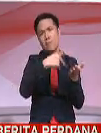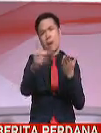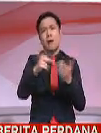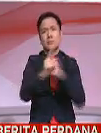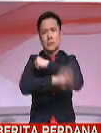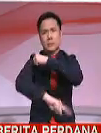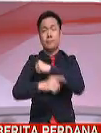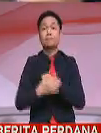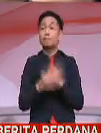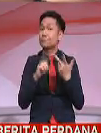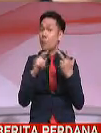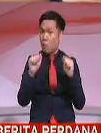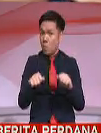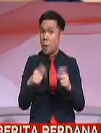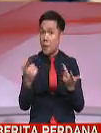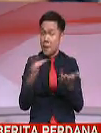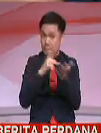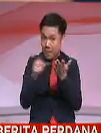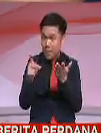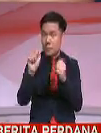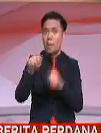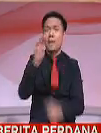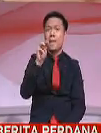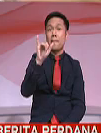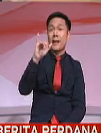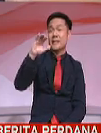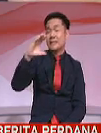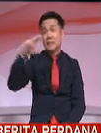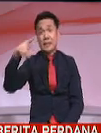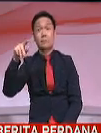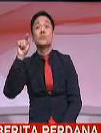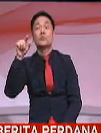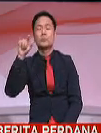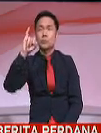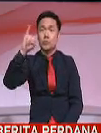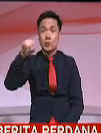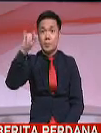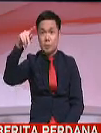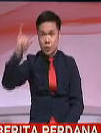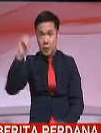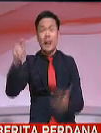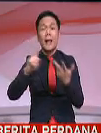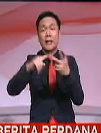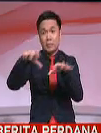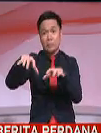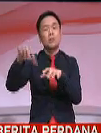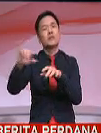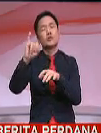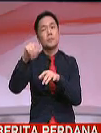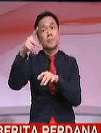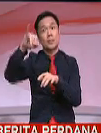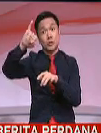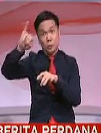boleh menggunakan saluran pembayaran lain meliputi portalmhs sikap JVC kios JPG dan JPEG mobile